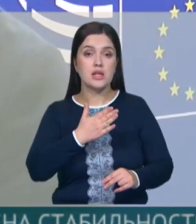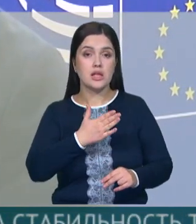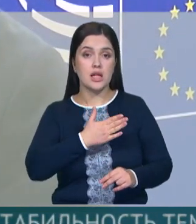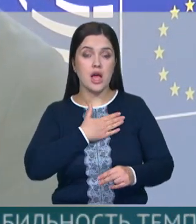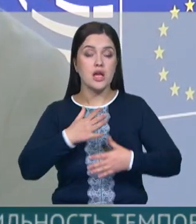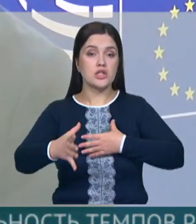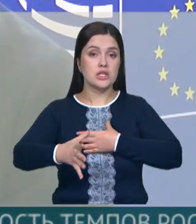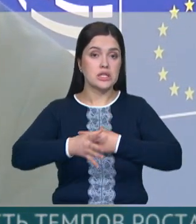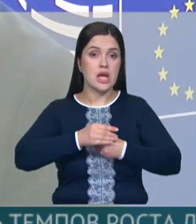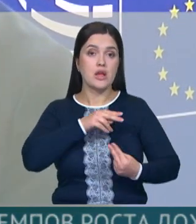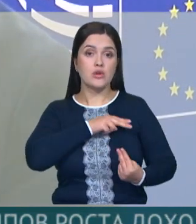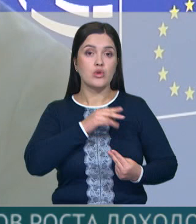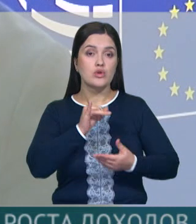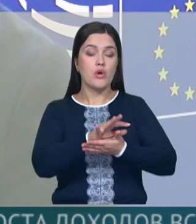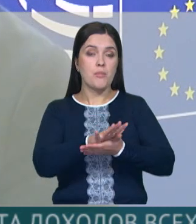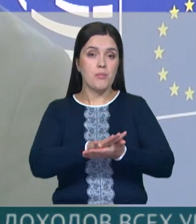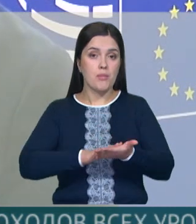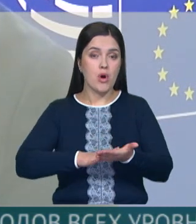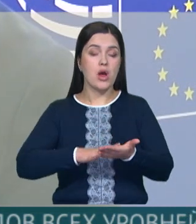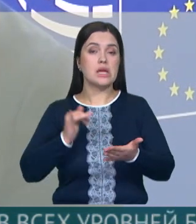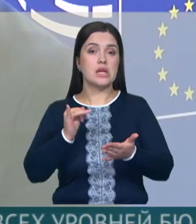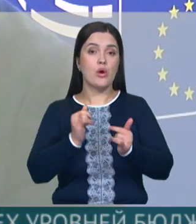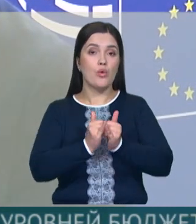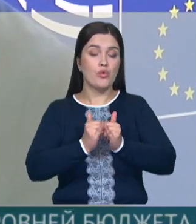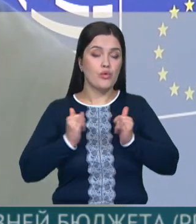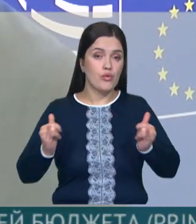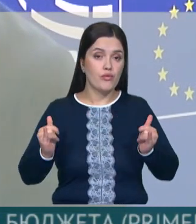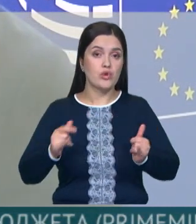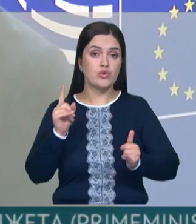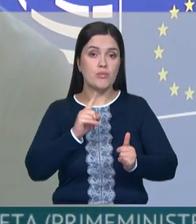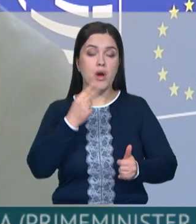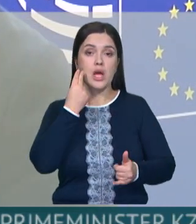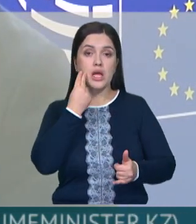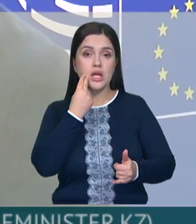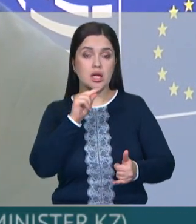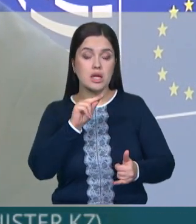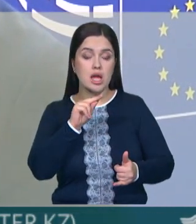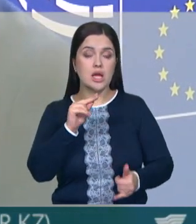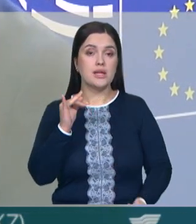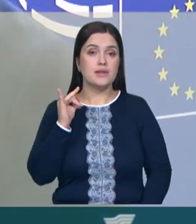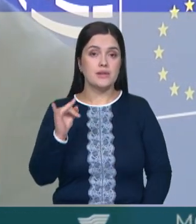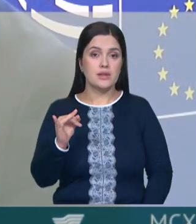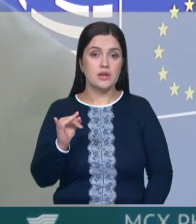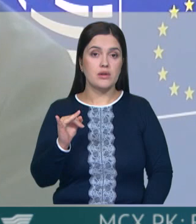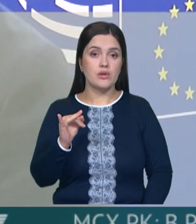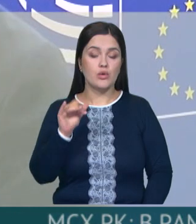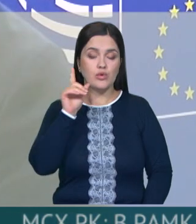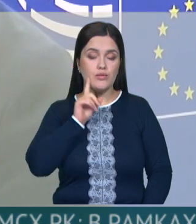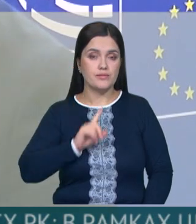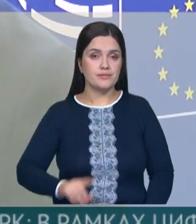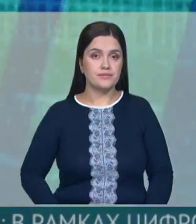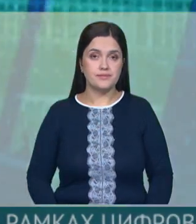на наше сотрудничество, чтобы оно еще углубляло, чтобы она стала намного качественнее и обоюдно